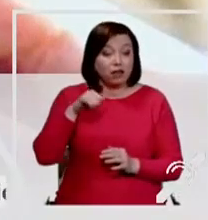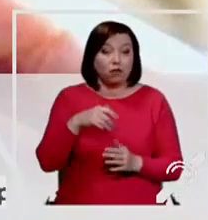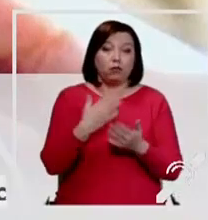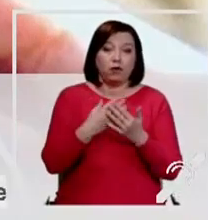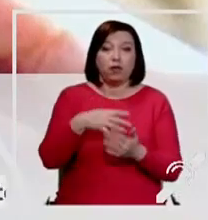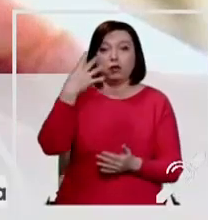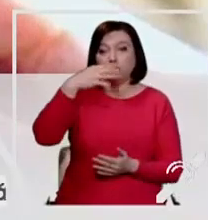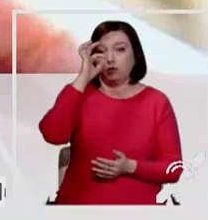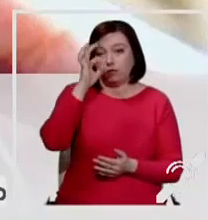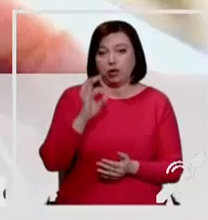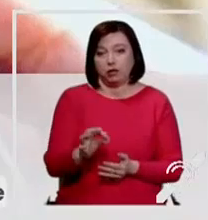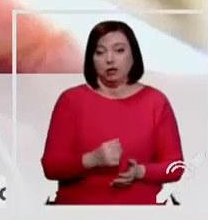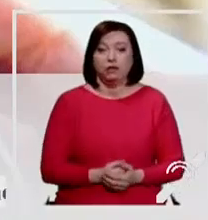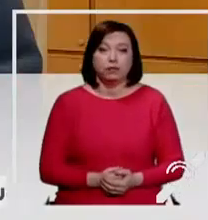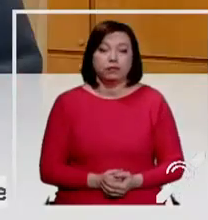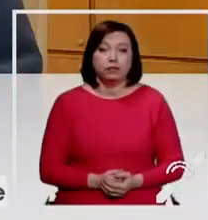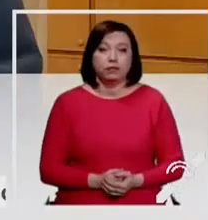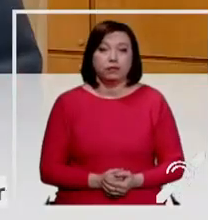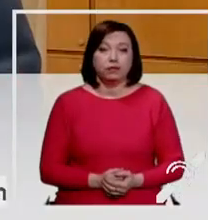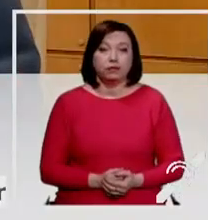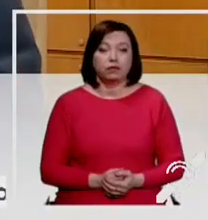aproximativ 40%.